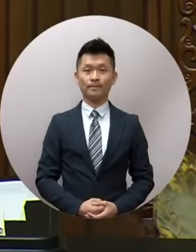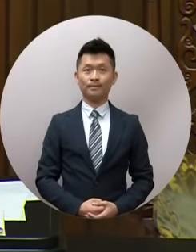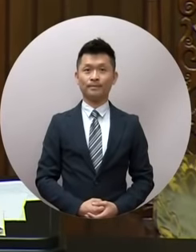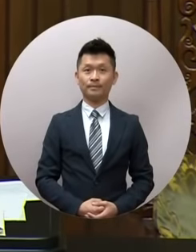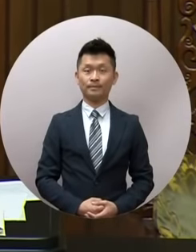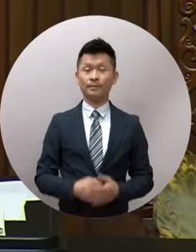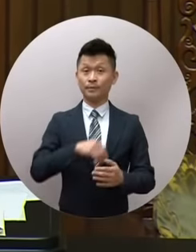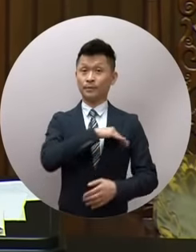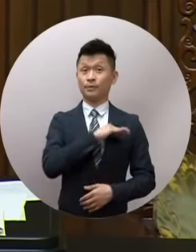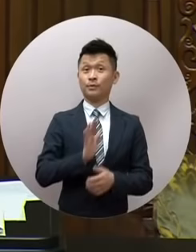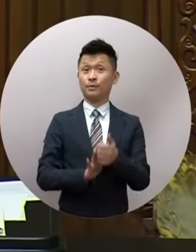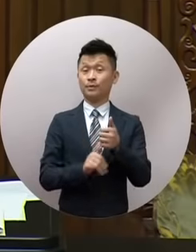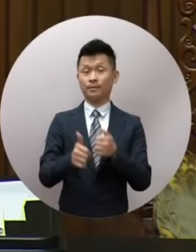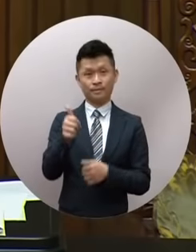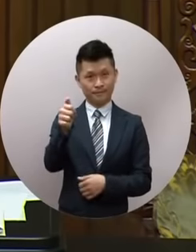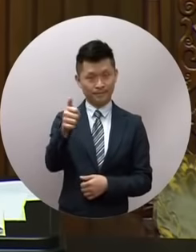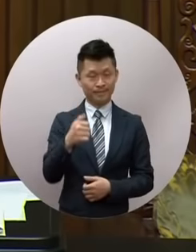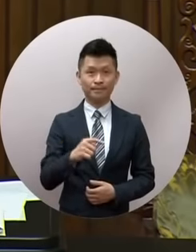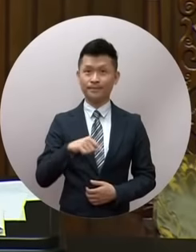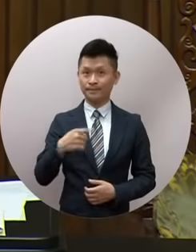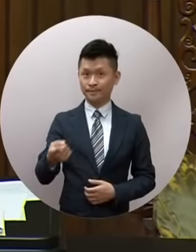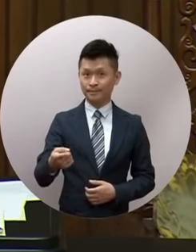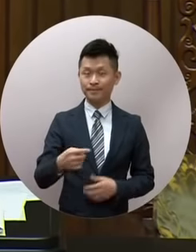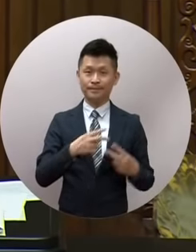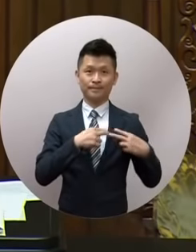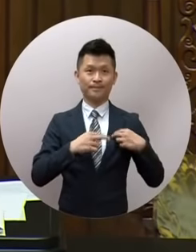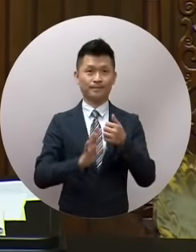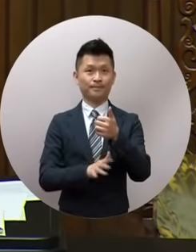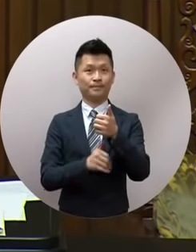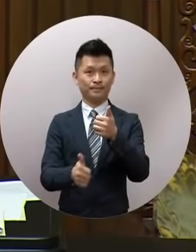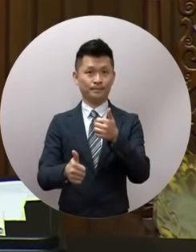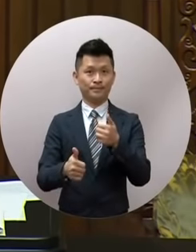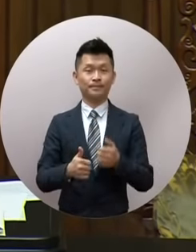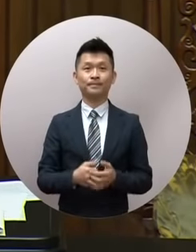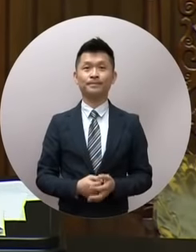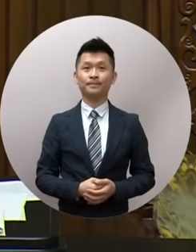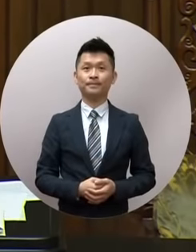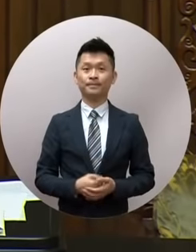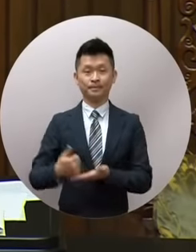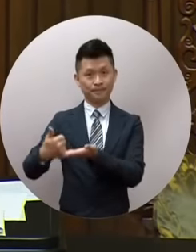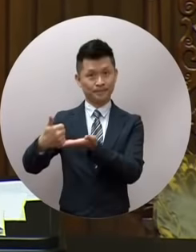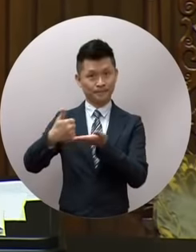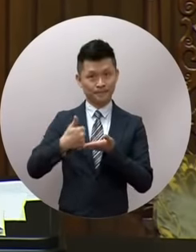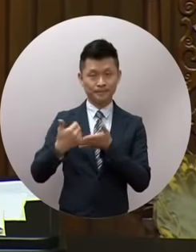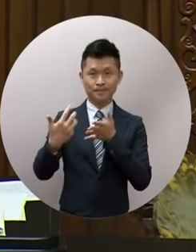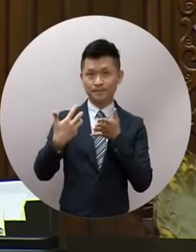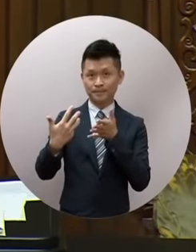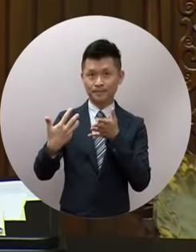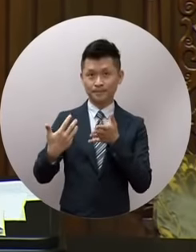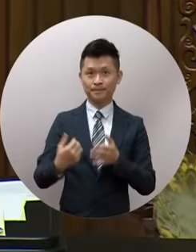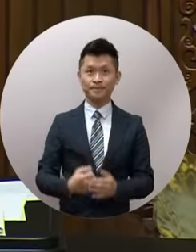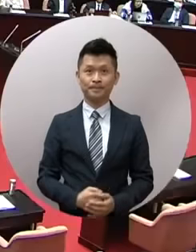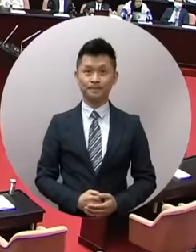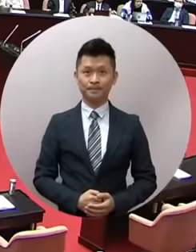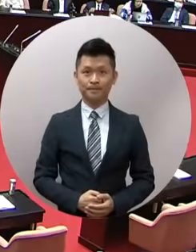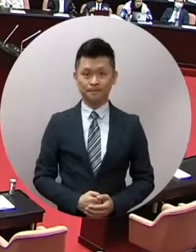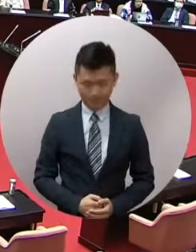谢谢邱委员，继续请蔡委员闭读质询。